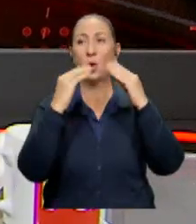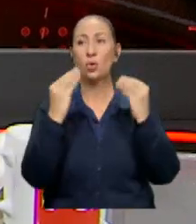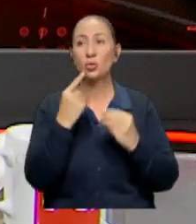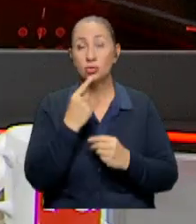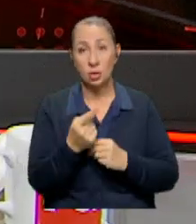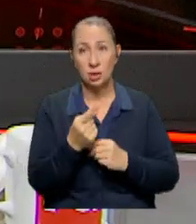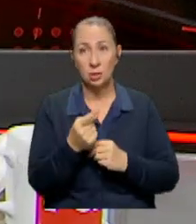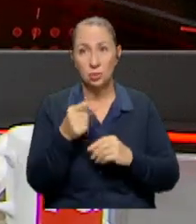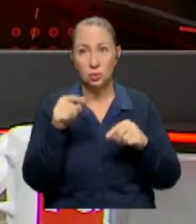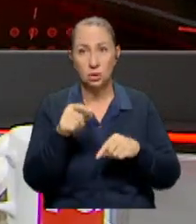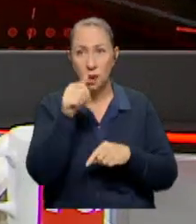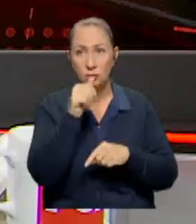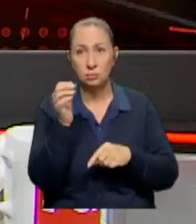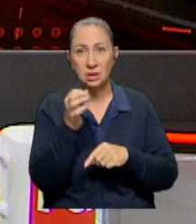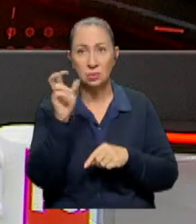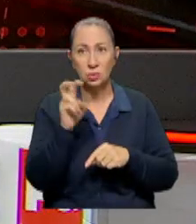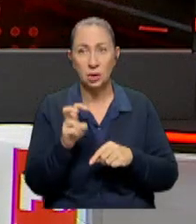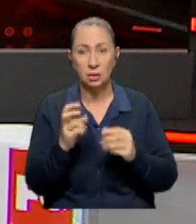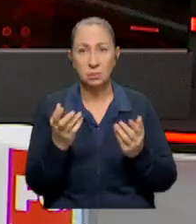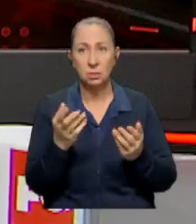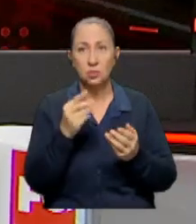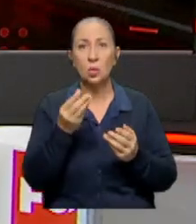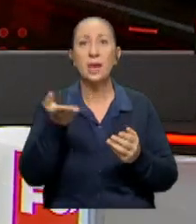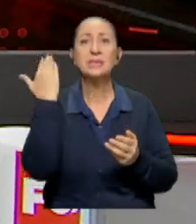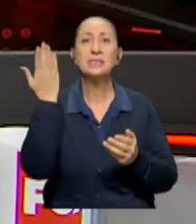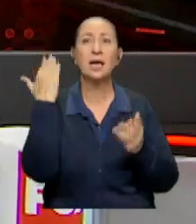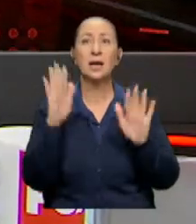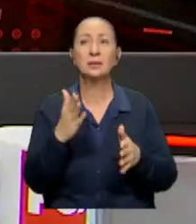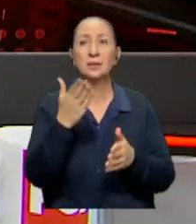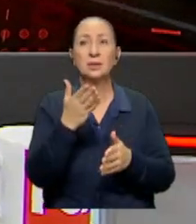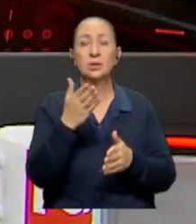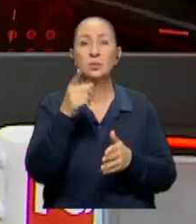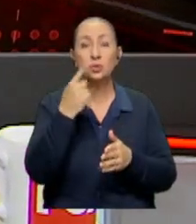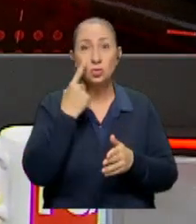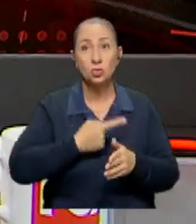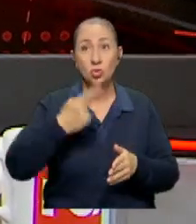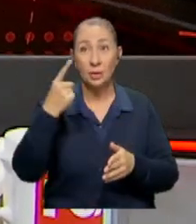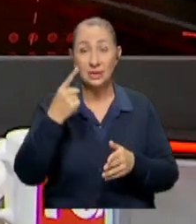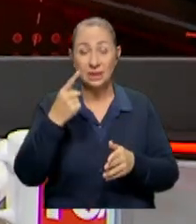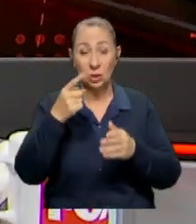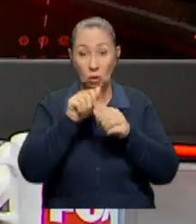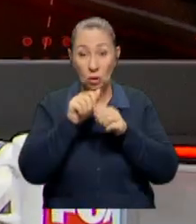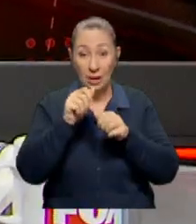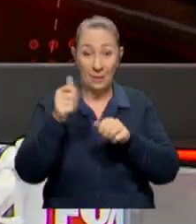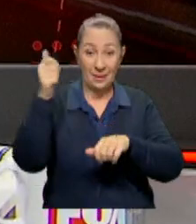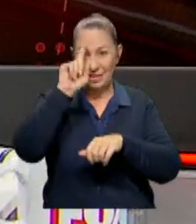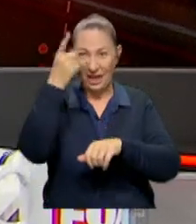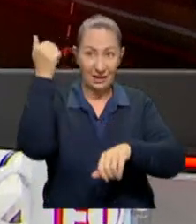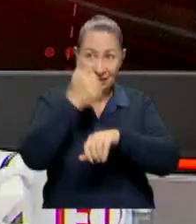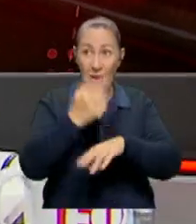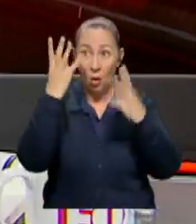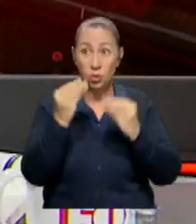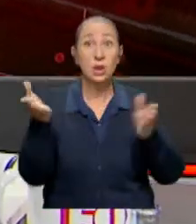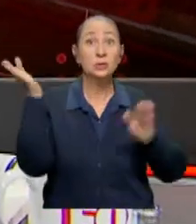söyledi. Şu anda 600 milyar dolarlarda filan. O çok eskide kaldı. Bu Cumhurbaşkanlığı yönetim sistemine, hükümet